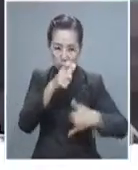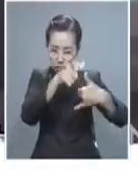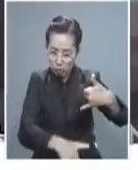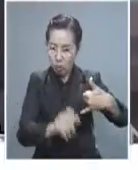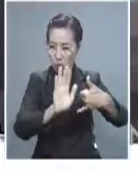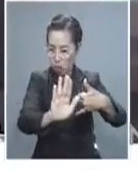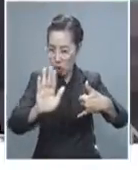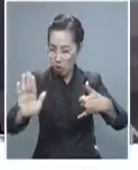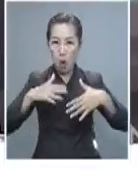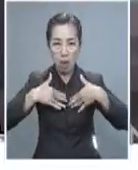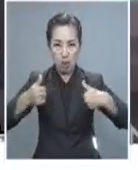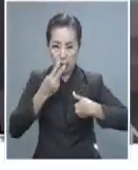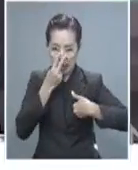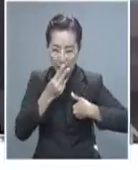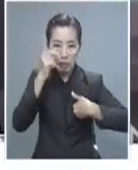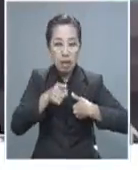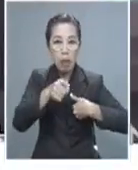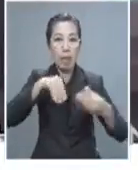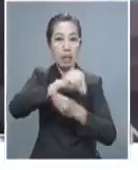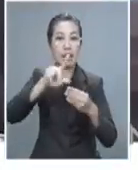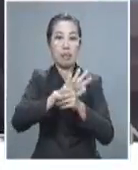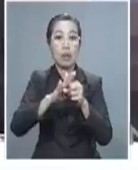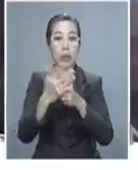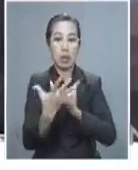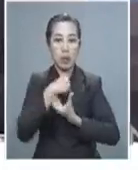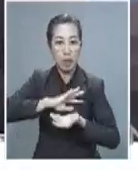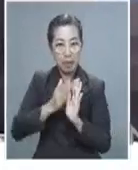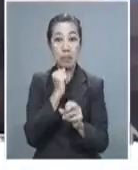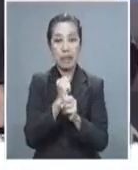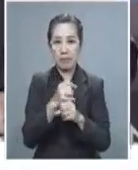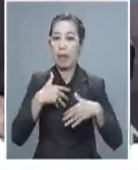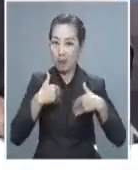ที่เกิดจากการนำปรัชญาเศรษฐกิจพอเพียงนี้ไปใช้ในการดำเนินชีวิตแบบนี้นะครับ แล้วค่ะ